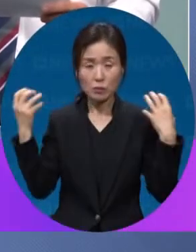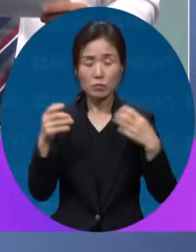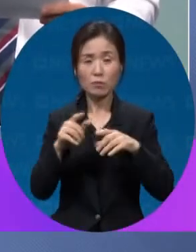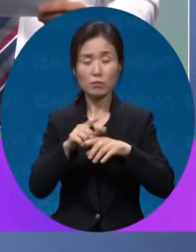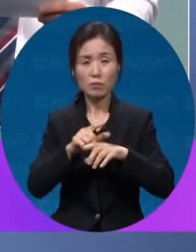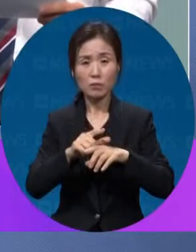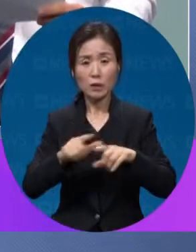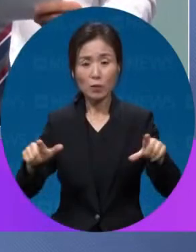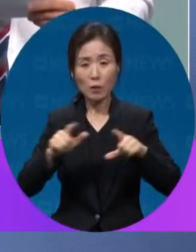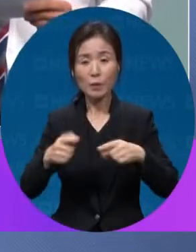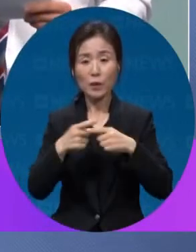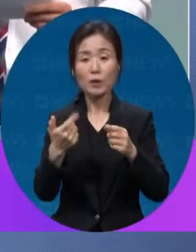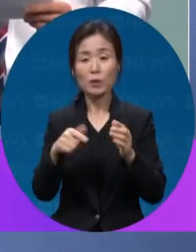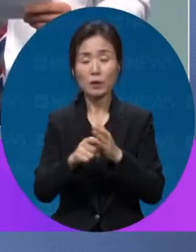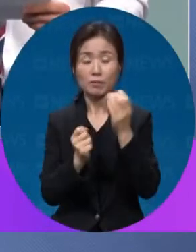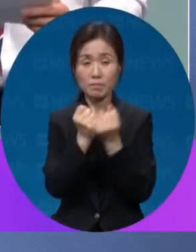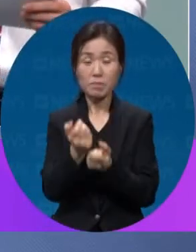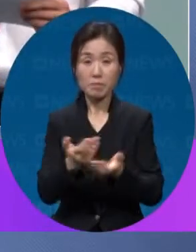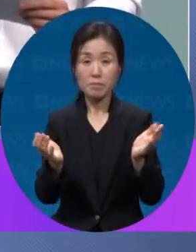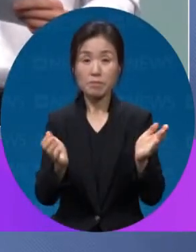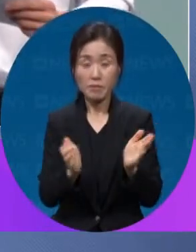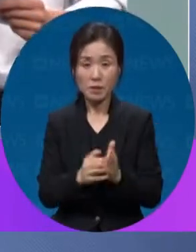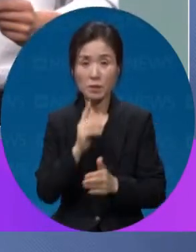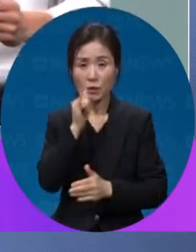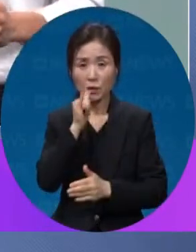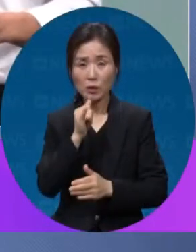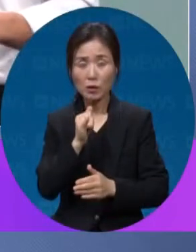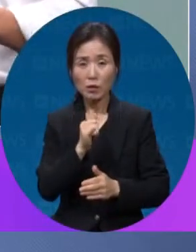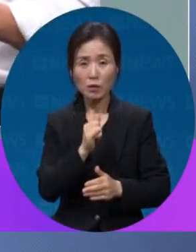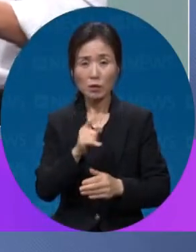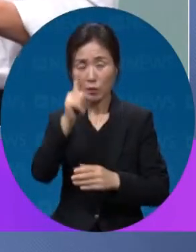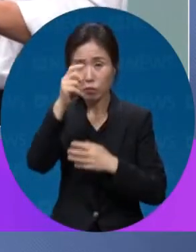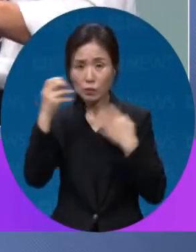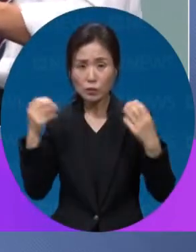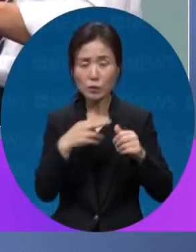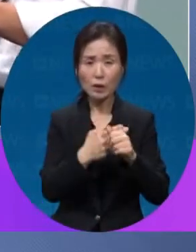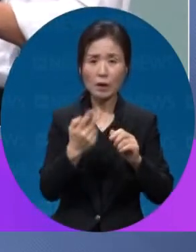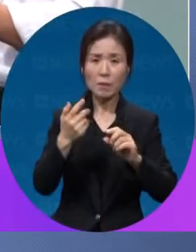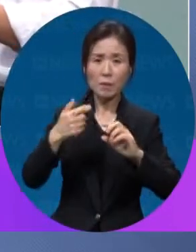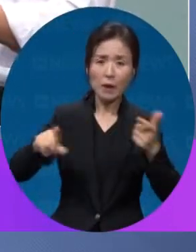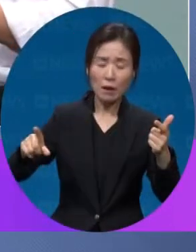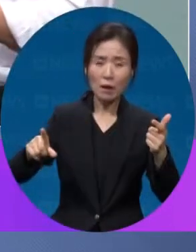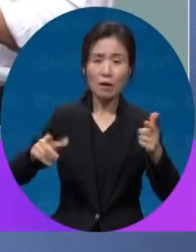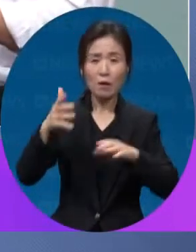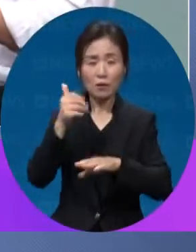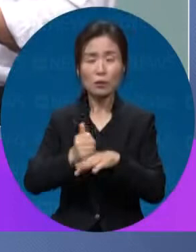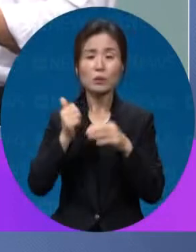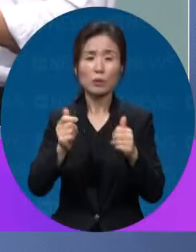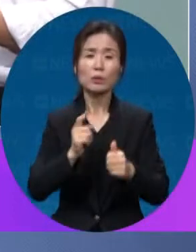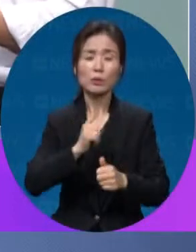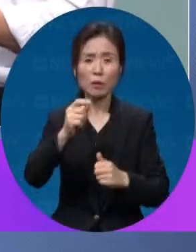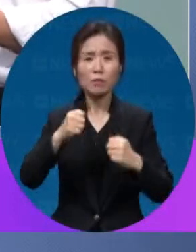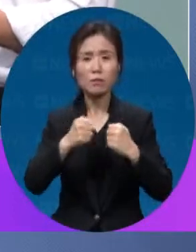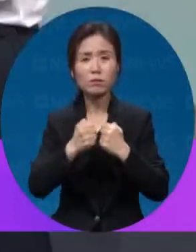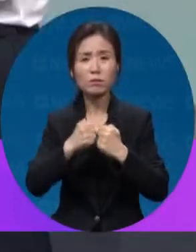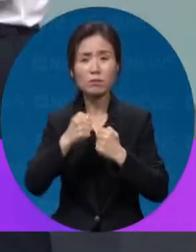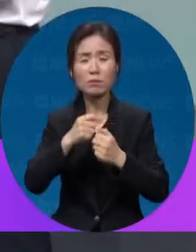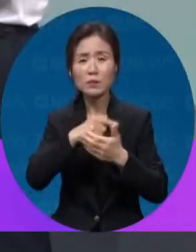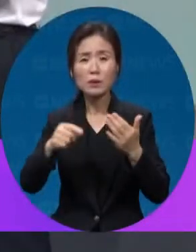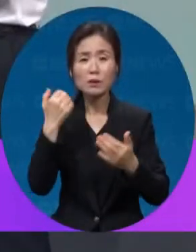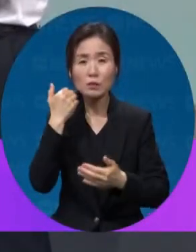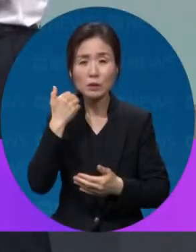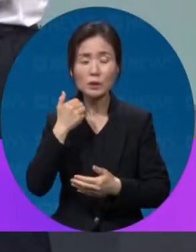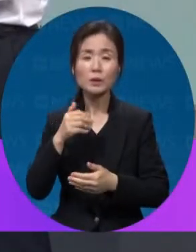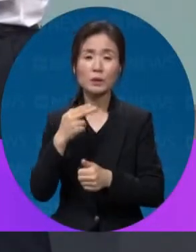위한 지침을 내렸다 이렇게 항변 하는데요 양측 주장이 엇갈리는 가운데 결국 소송 전후로 이어지면 피해를 보는건 교사와